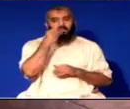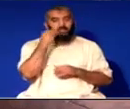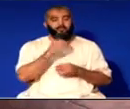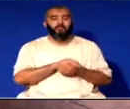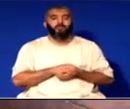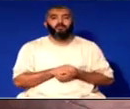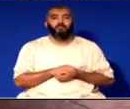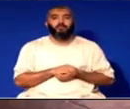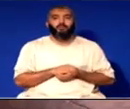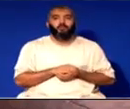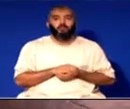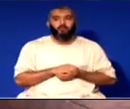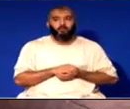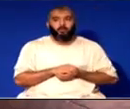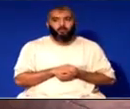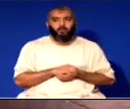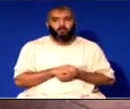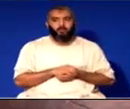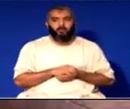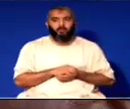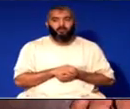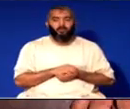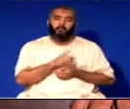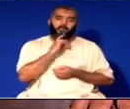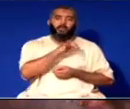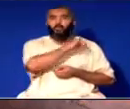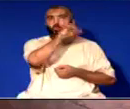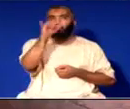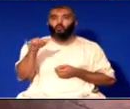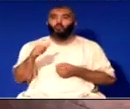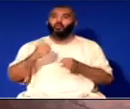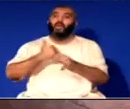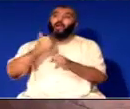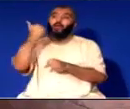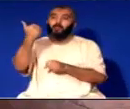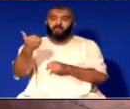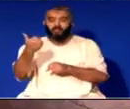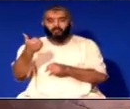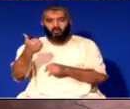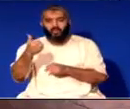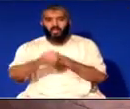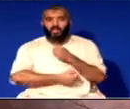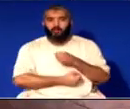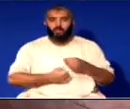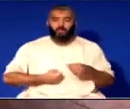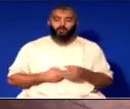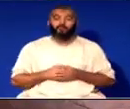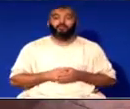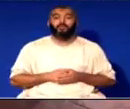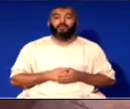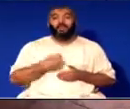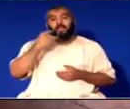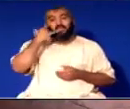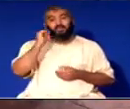الان مش بضره ترد، الان عندها الى رمضان الجاي، يعني الى شعبها الجاي وهي ترد في اي يوم. احنا نفترض الان نعكس